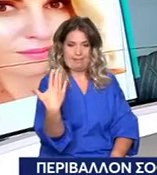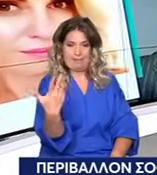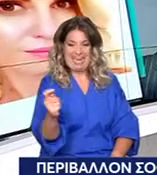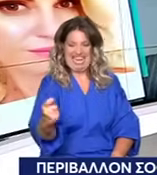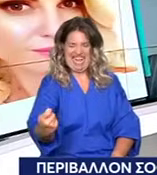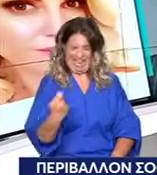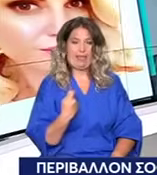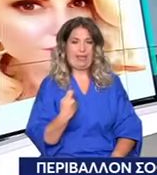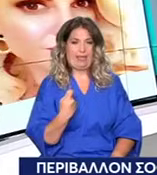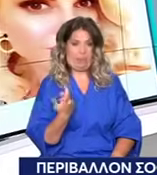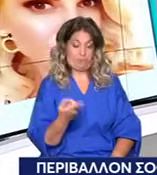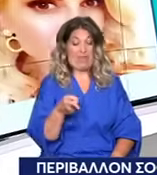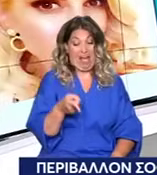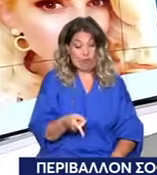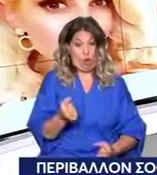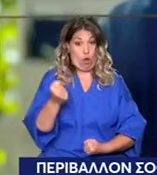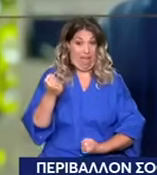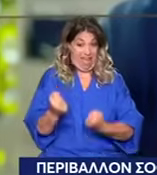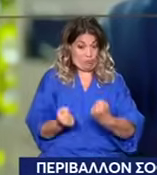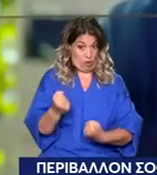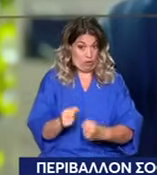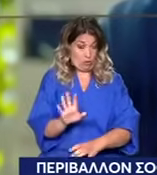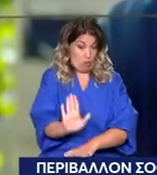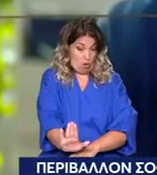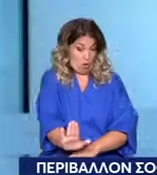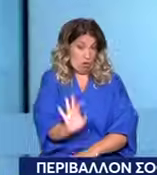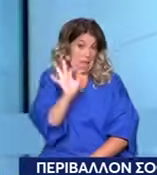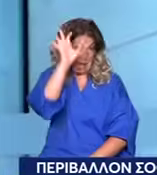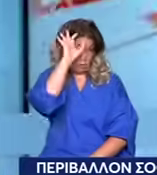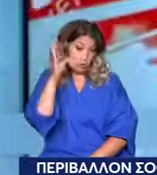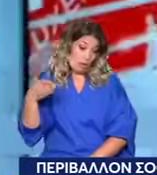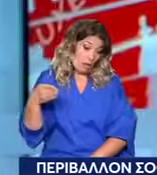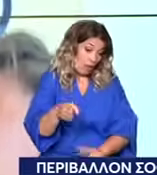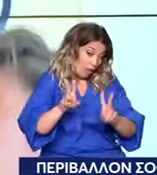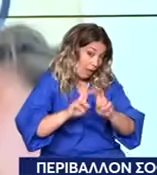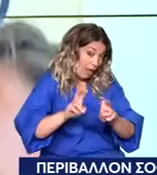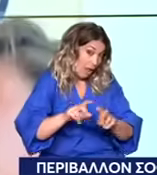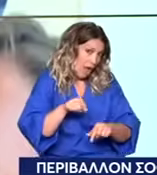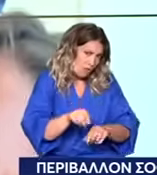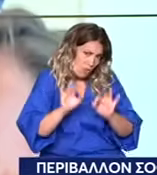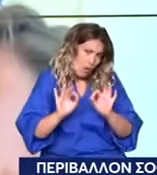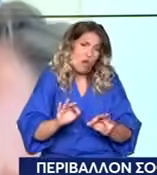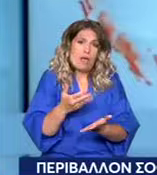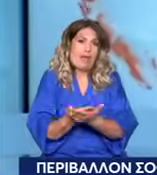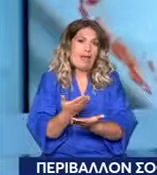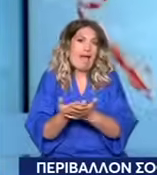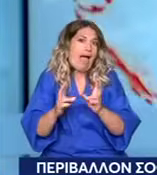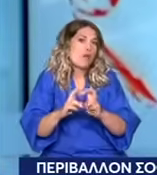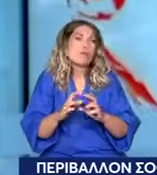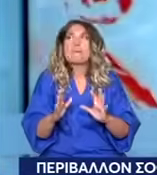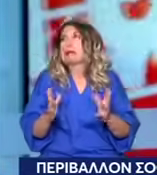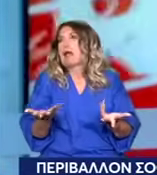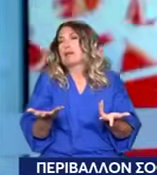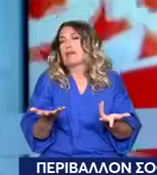αστυνομία, γιατί είναι τόπος ενός αδικήματος. Μπορεί να είχε πράγματα. Μπορούμε να πούμε γιατί δεν ελέγχθηκε. Ναι, μπορεί να είχε πράγματα τα